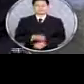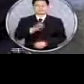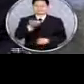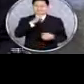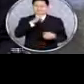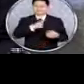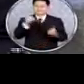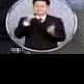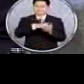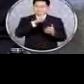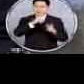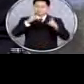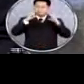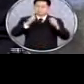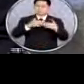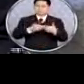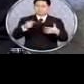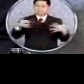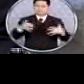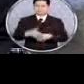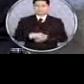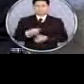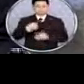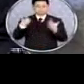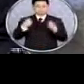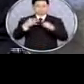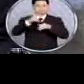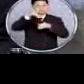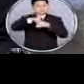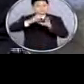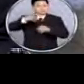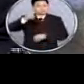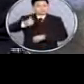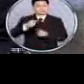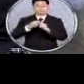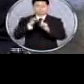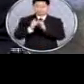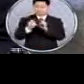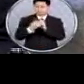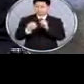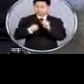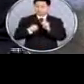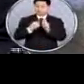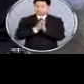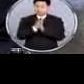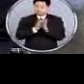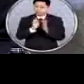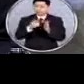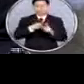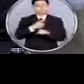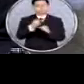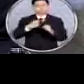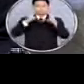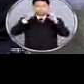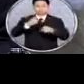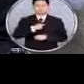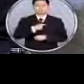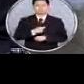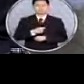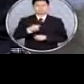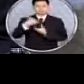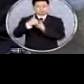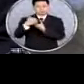第二线的问题，其实很简单，我是民选的总统，人民对我有什么要求，我当然要站在第一线，因为我是他们